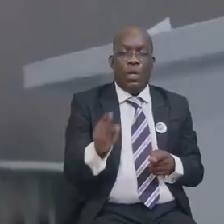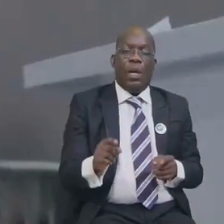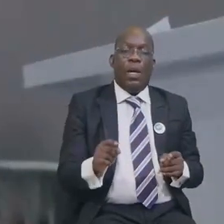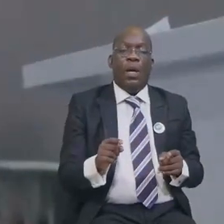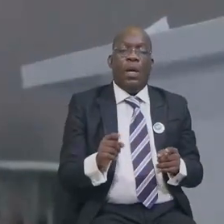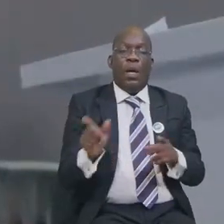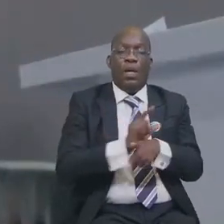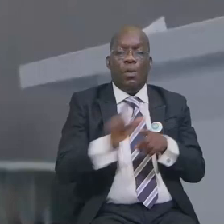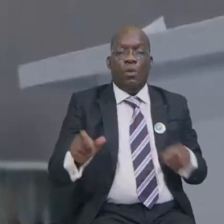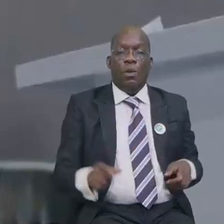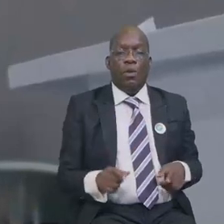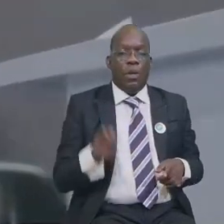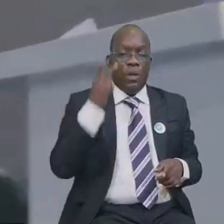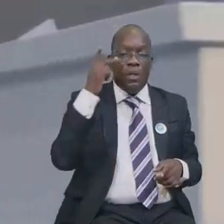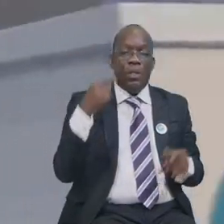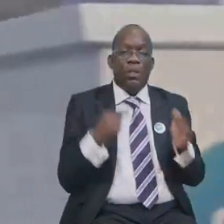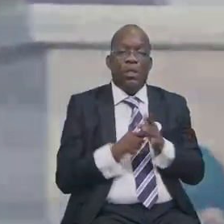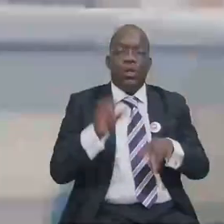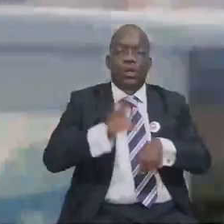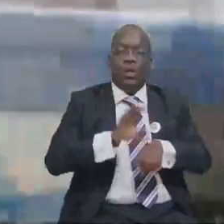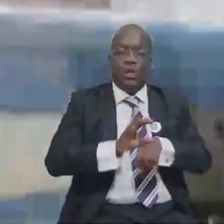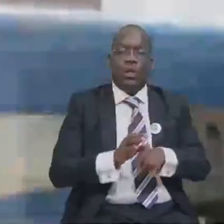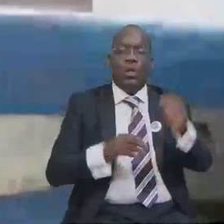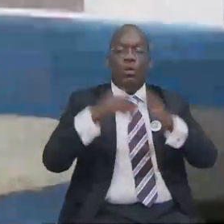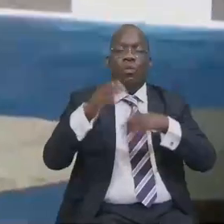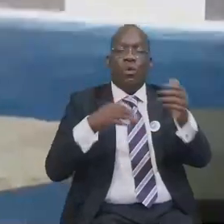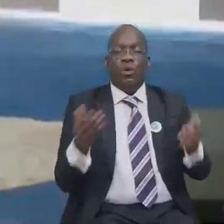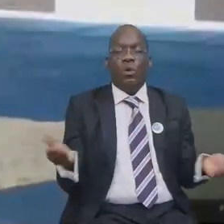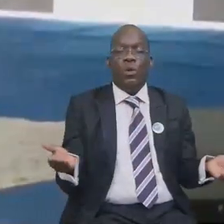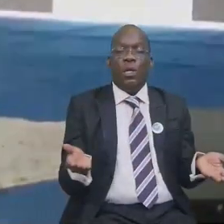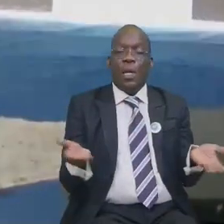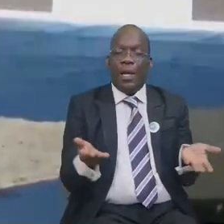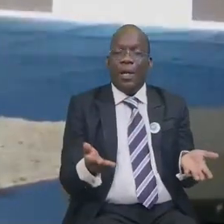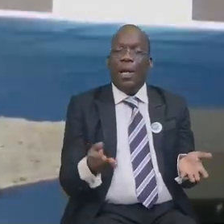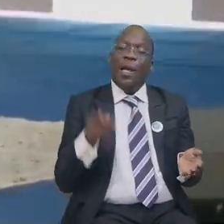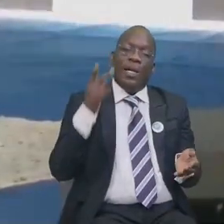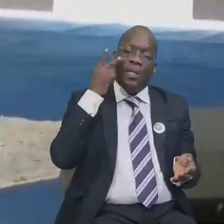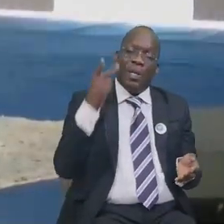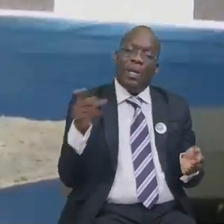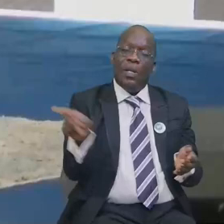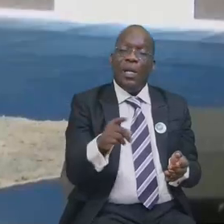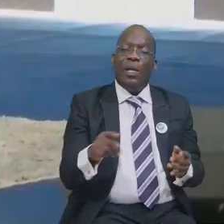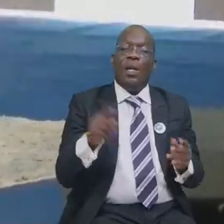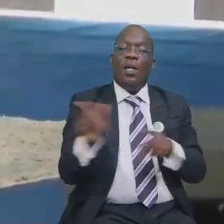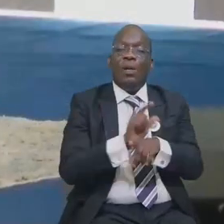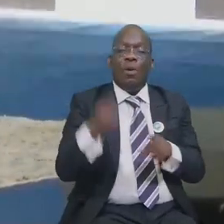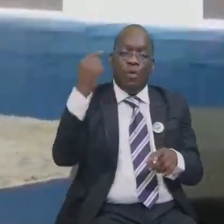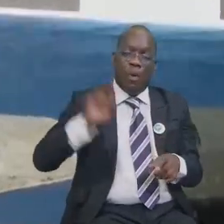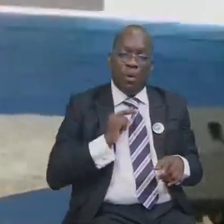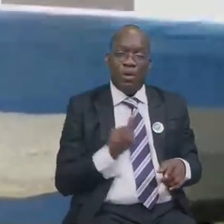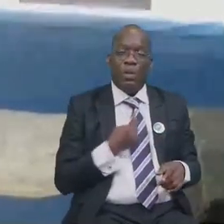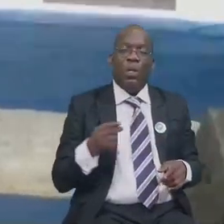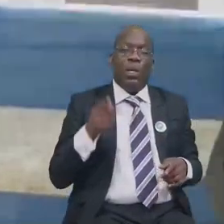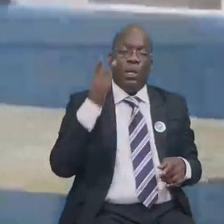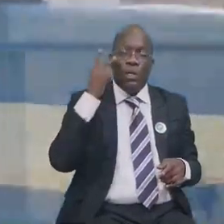faisons. Regardez les bâtiments d'église. Les gens ont travaillé. Ils ont travaillé pendant des années, ils ont travaillé pendant des mois et ils nous ont donné un